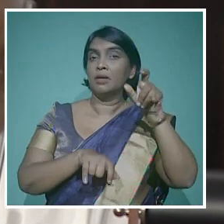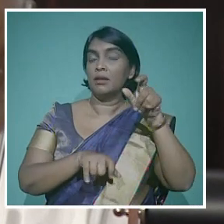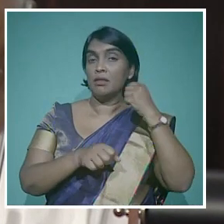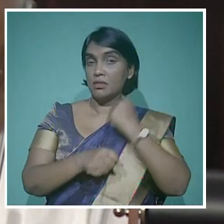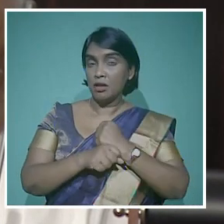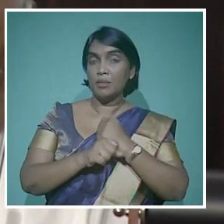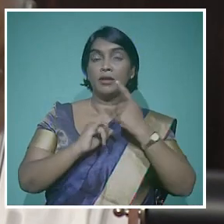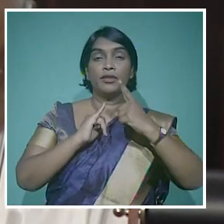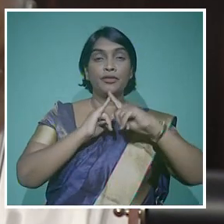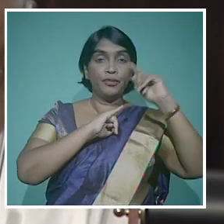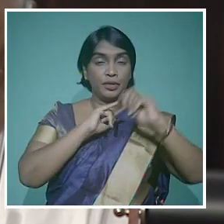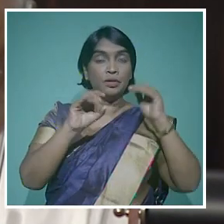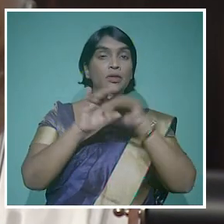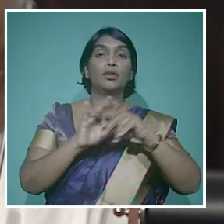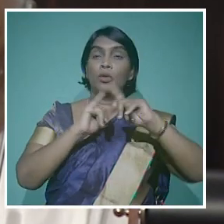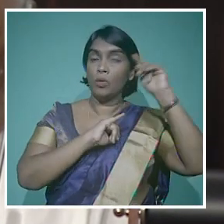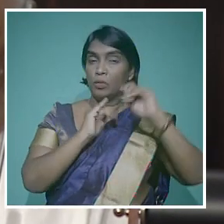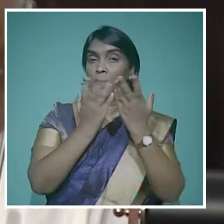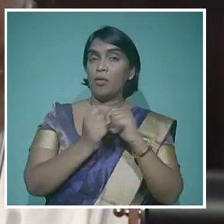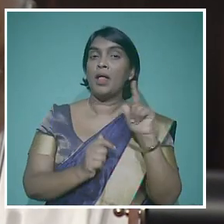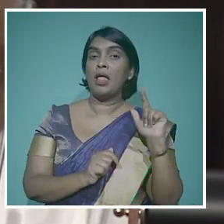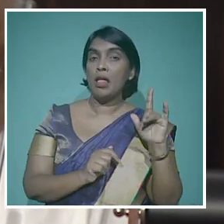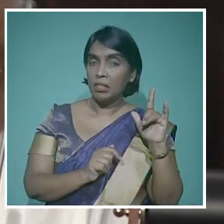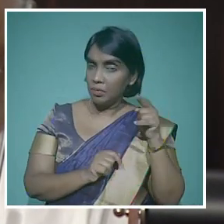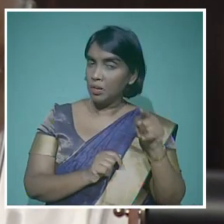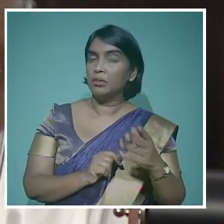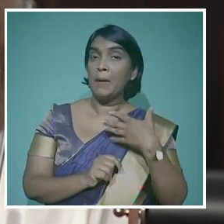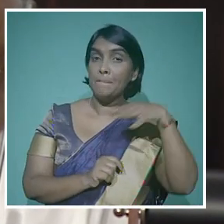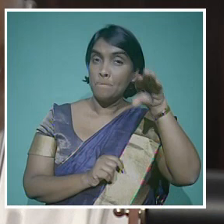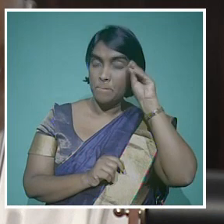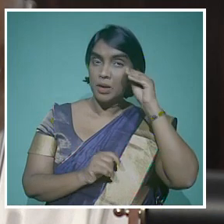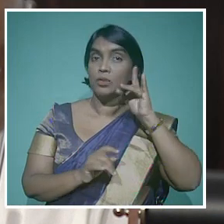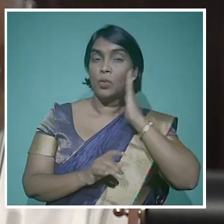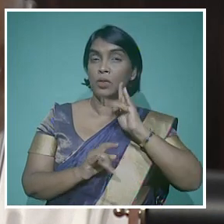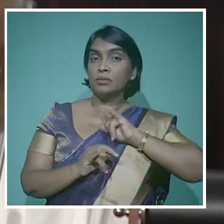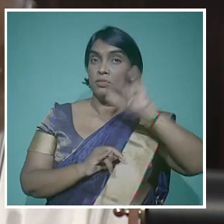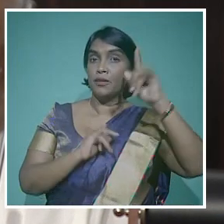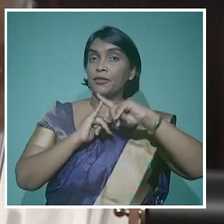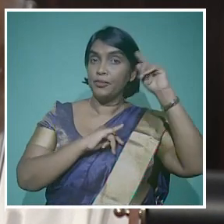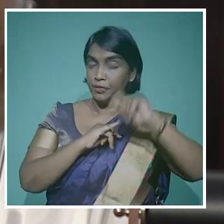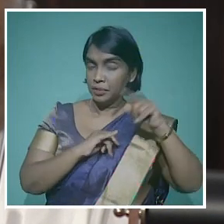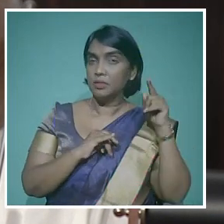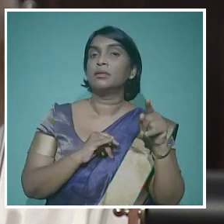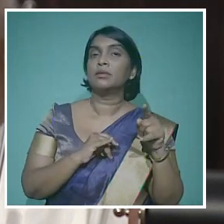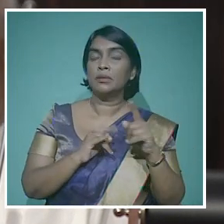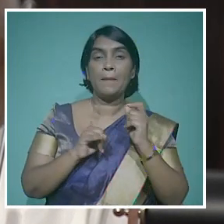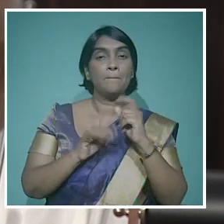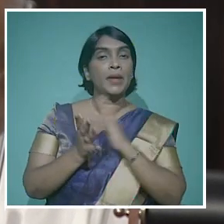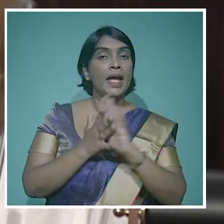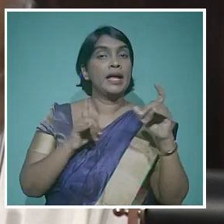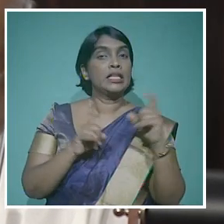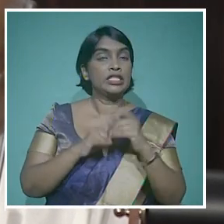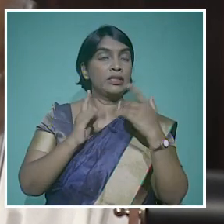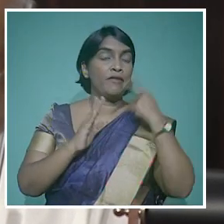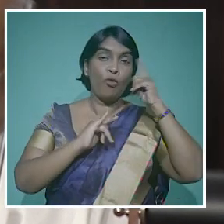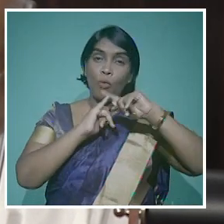රාජ්‍ය විශ්වවිද්‍යාල උපාධිධාරීන් 75 දෙනෙකු සඳහා පිළිගත් විදේශ විශ්වවිද්‍යාලවල පශ්චාත් උපාධිය